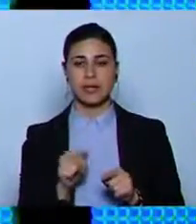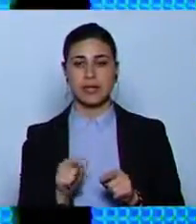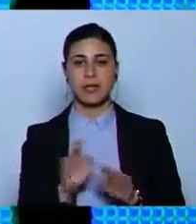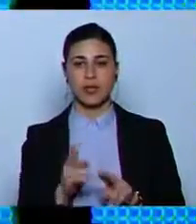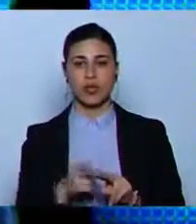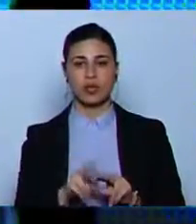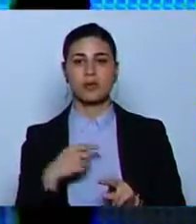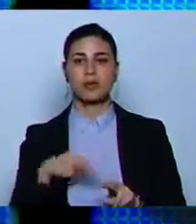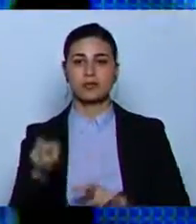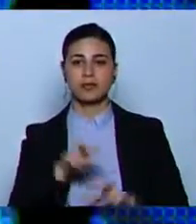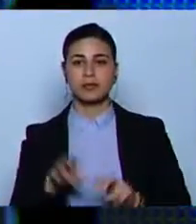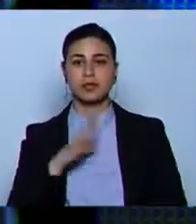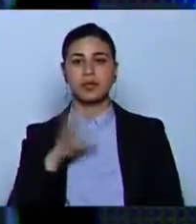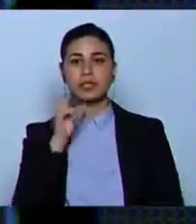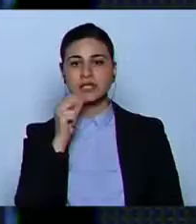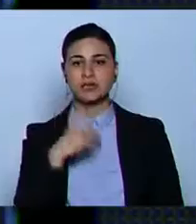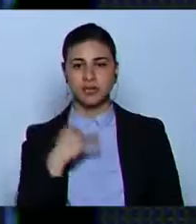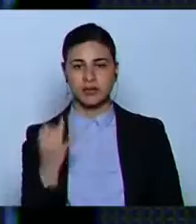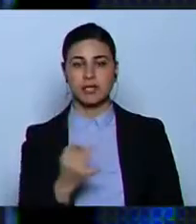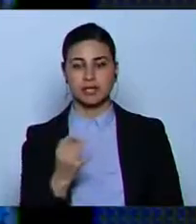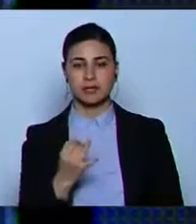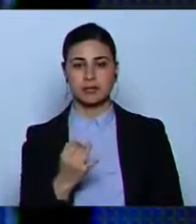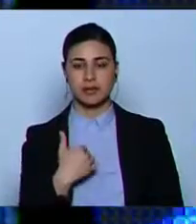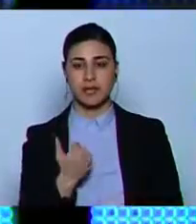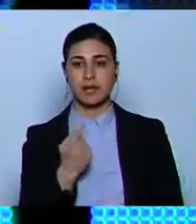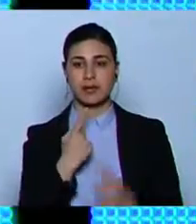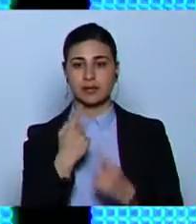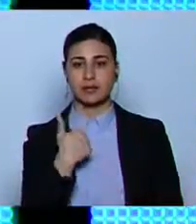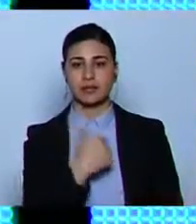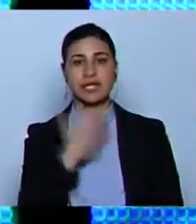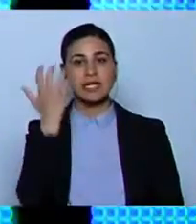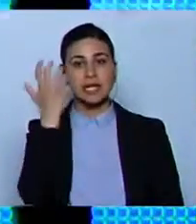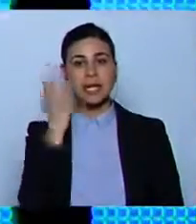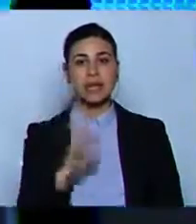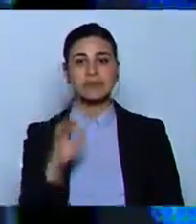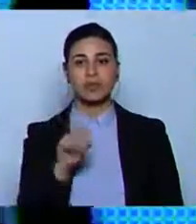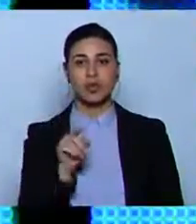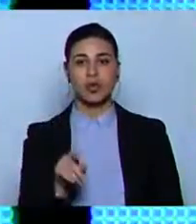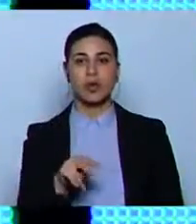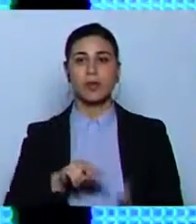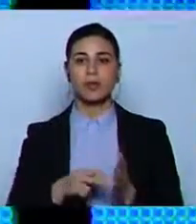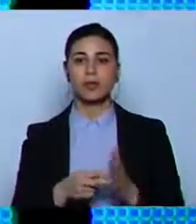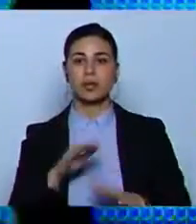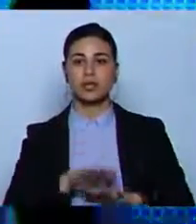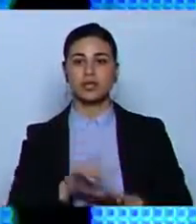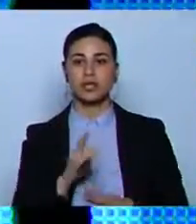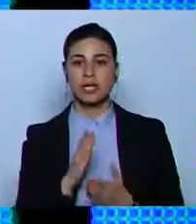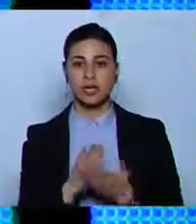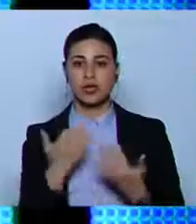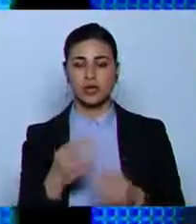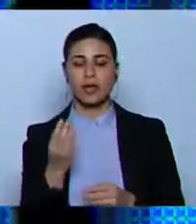მხოლოდ ამის, მოვიძიეთ ციფრები, ხო? მოდი, მე ვისაუბრებ თელავის მაგალითზე. ბიუჯეტი, რომელიც არის